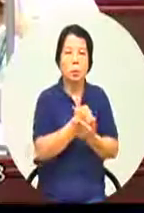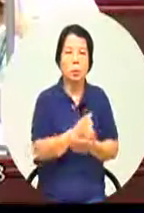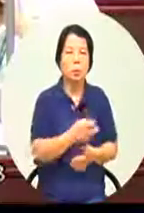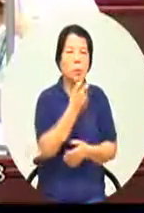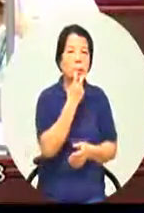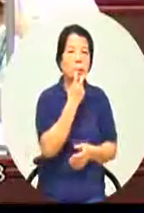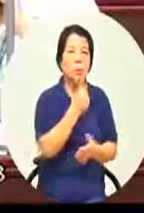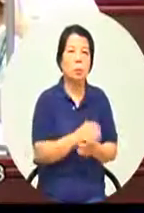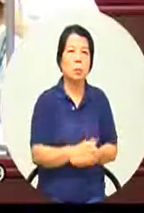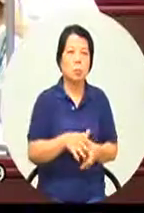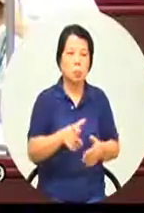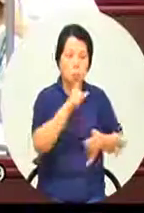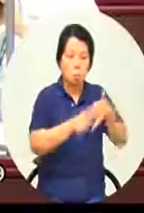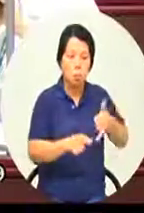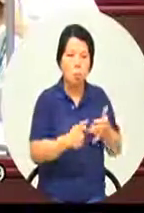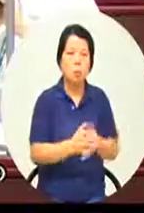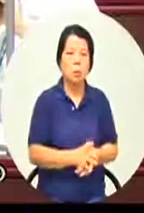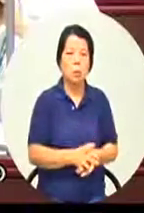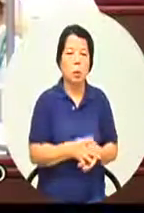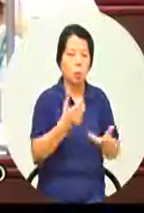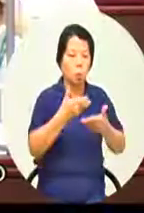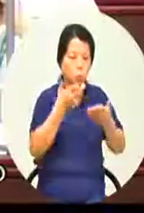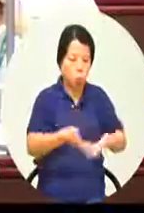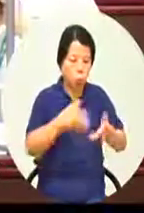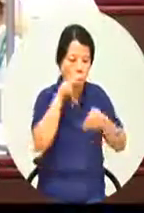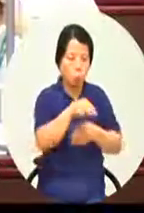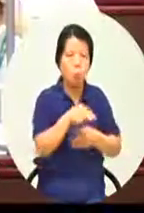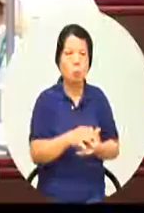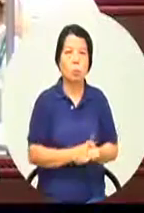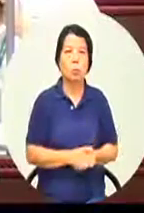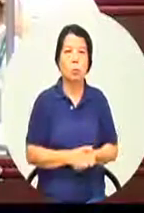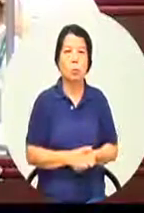央能够就这个议题加以看重。那